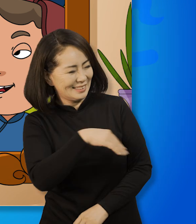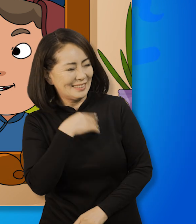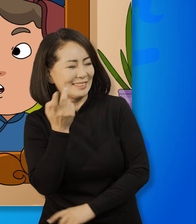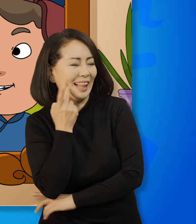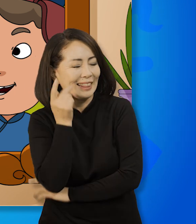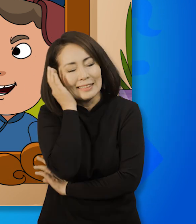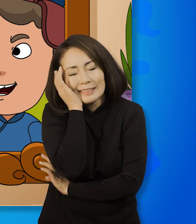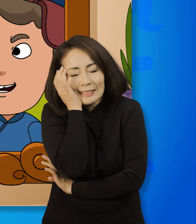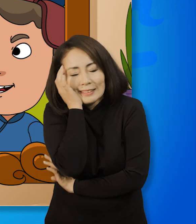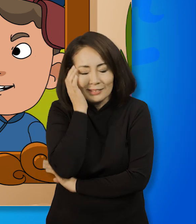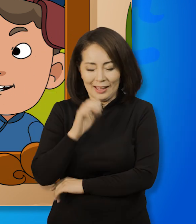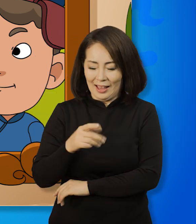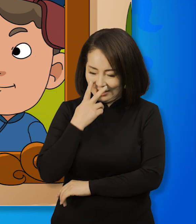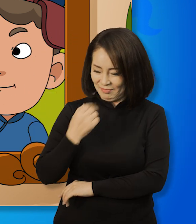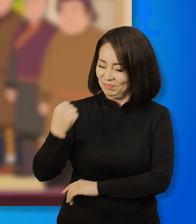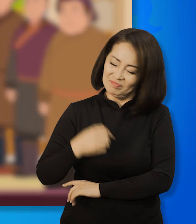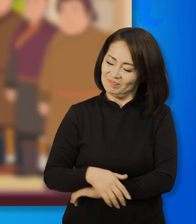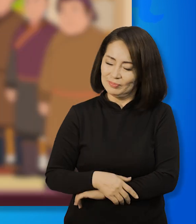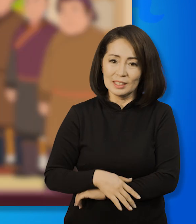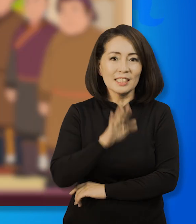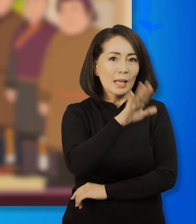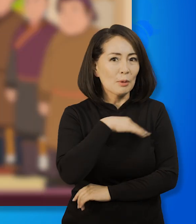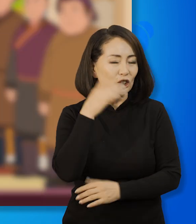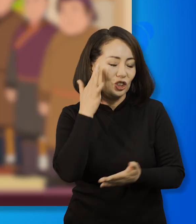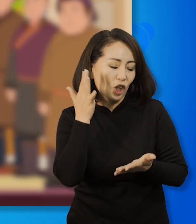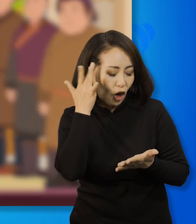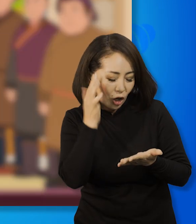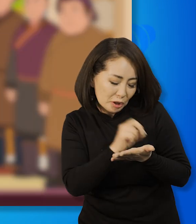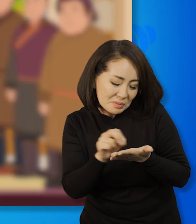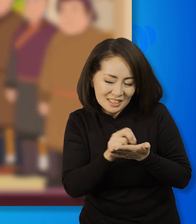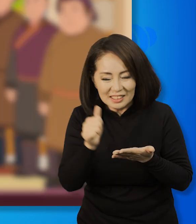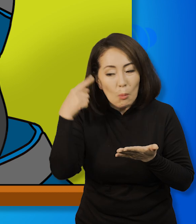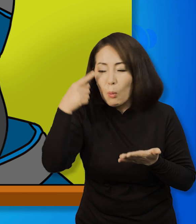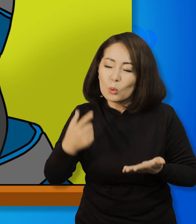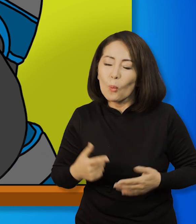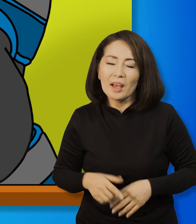Чи дандаа логиктой талаас нь харах юм. Зохиол дээр жоохон бодож ичмээрин те.